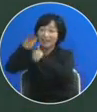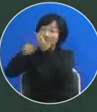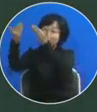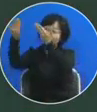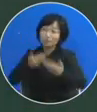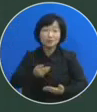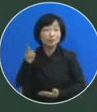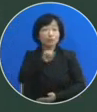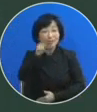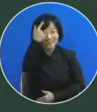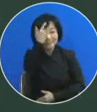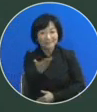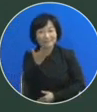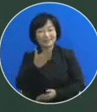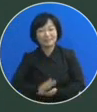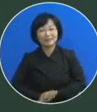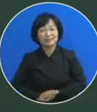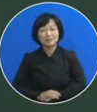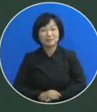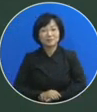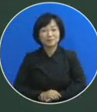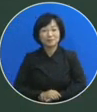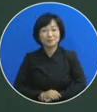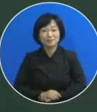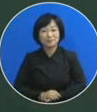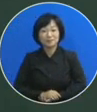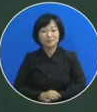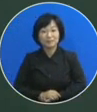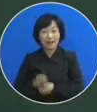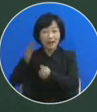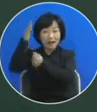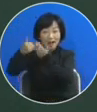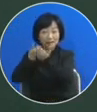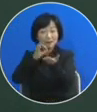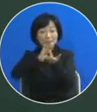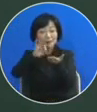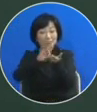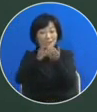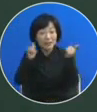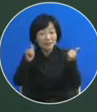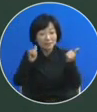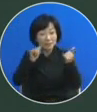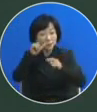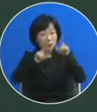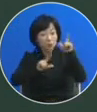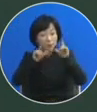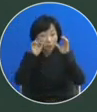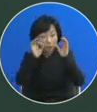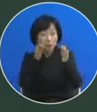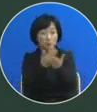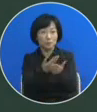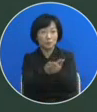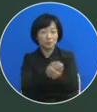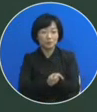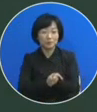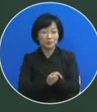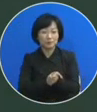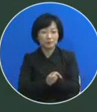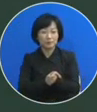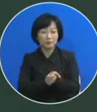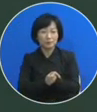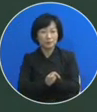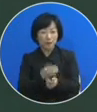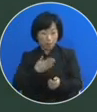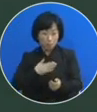then what is it that God wants to give to us? 그러니까 하나님 쓰신 일꾼을 보세요. So look at the workers that God used. 예, 우리가 불 가운데